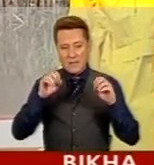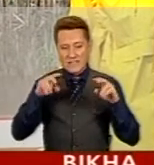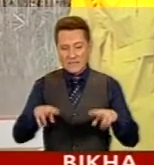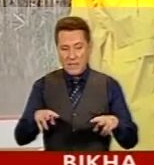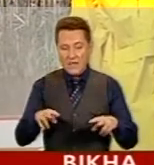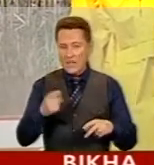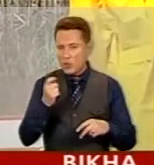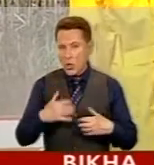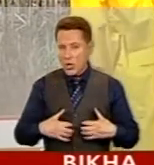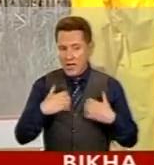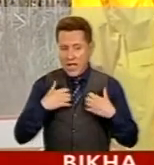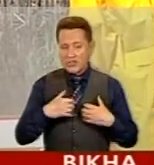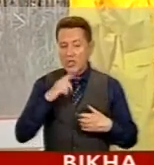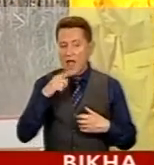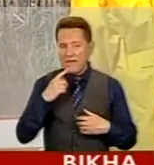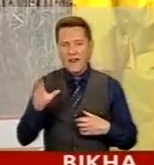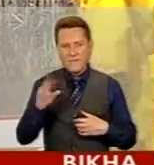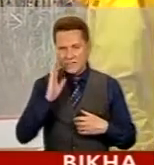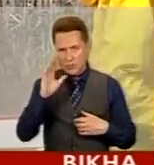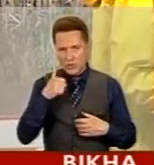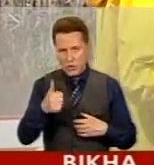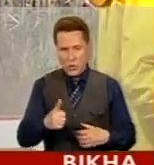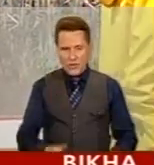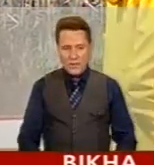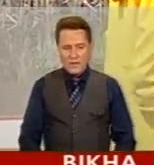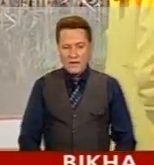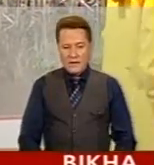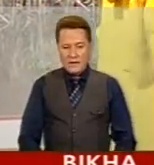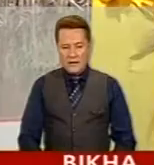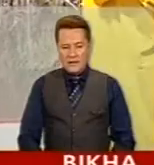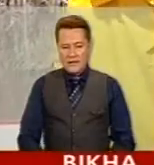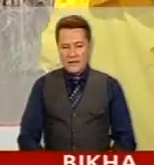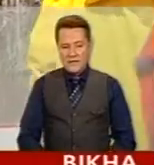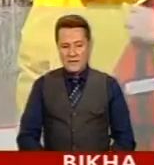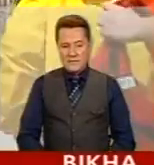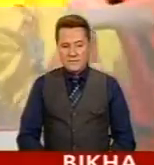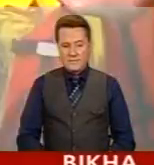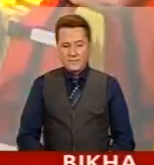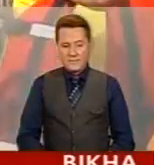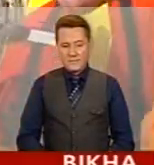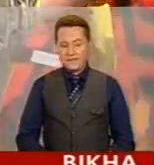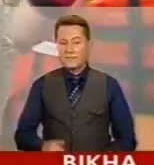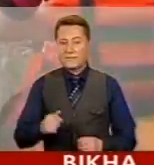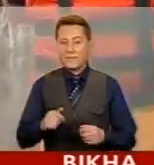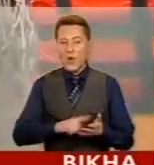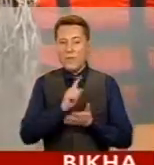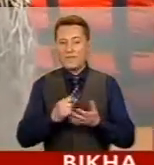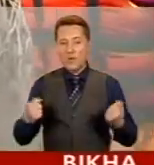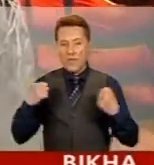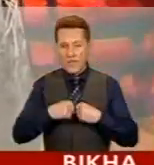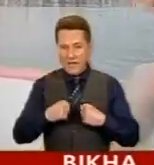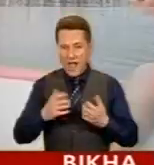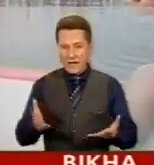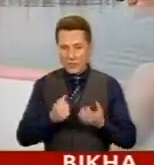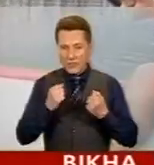кажучи, трохи лячно, але хлопці кажуть, все буде добре. Починаємо з чого. На учасників рафтингу обов'язково одягають рятувальний жилет